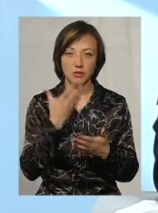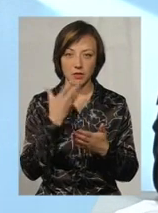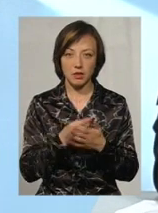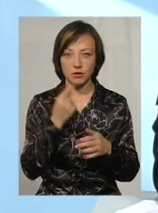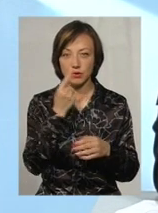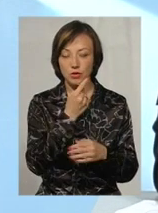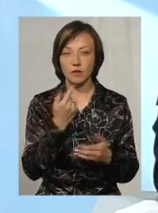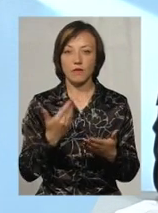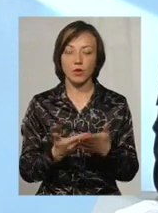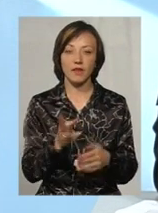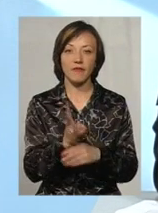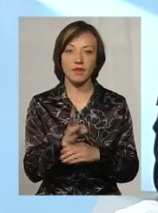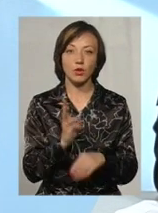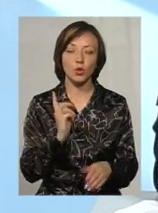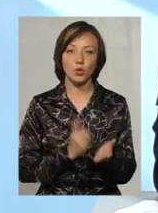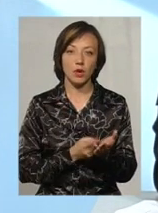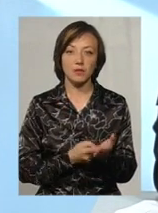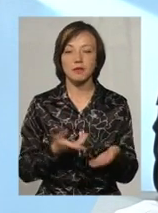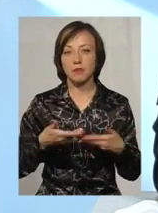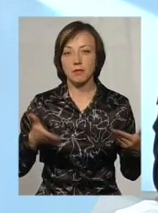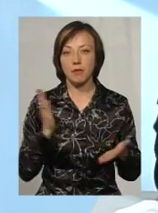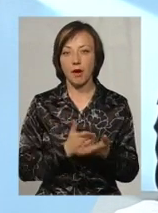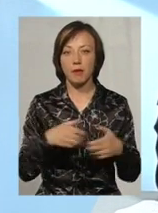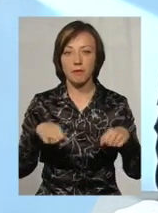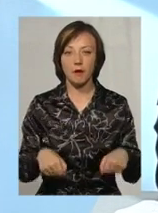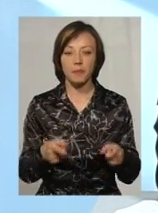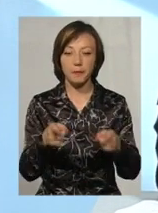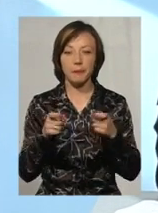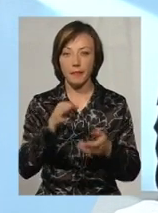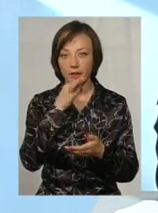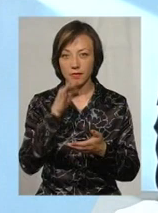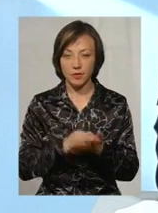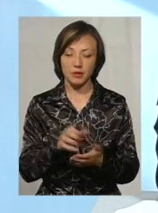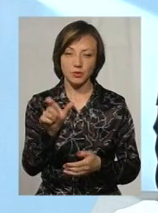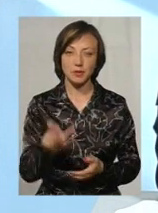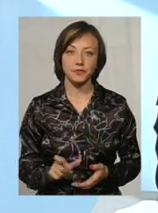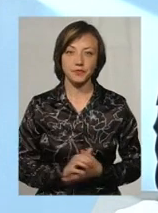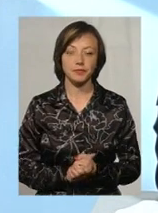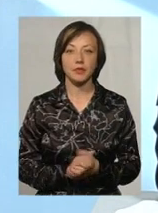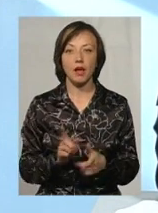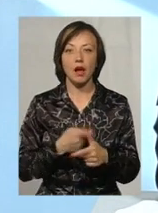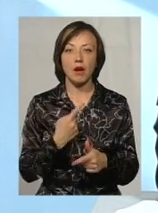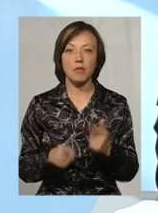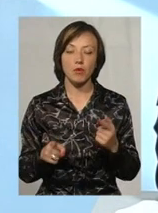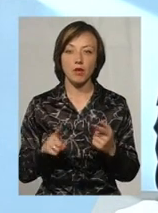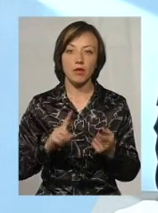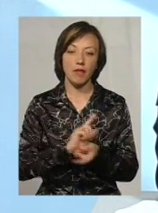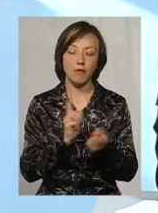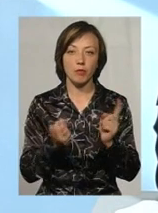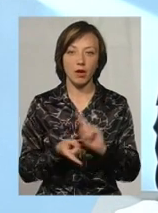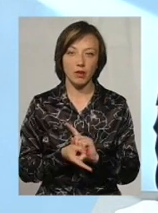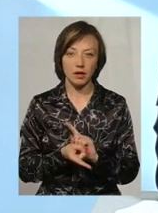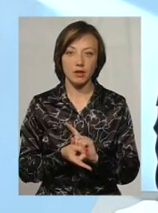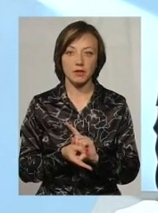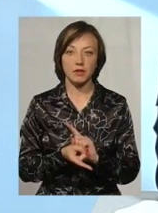є фото, відео, доказ. Тоді ми маємо право притягнути цю особу до адміністративної відповідальності. Або навпаки, коли в нас є два свідка,